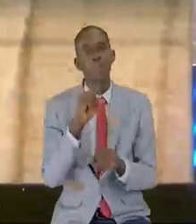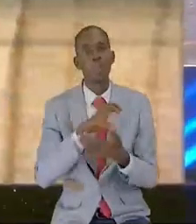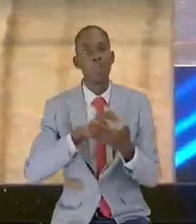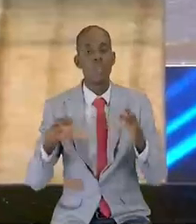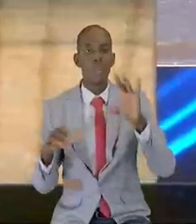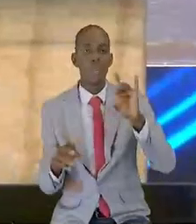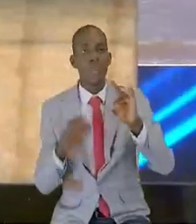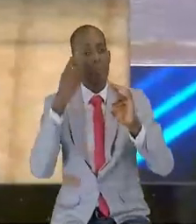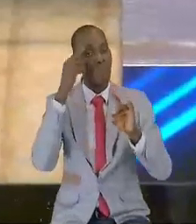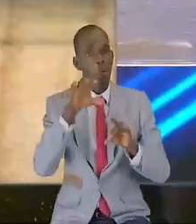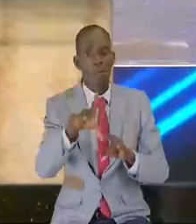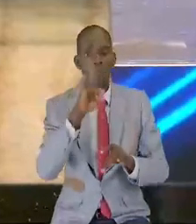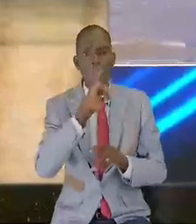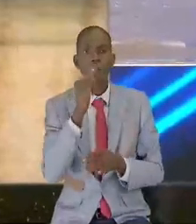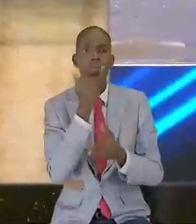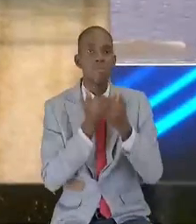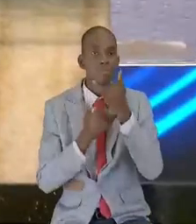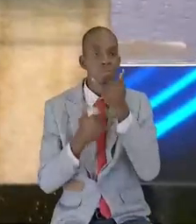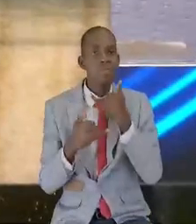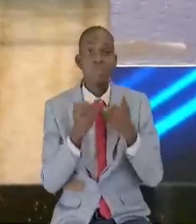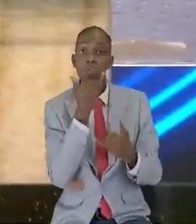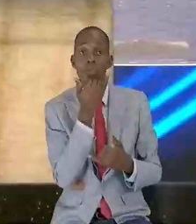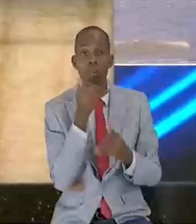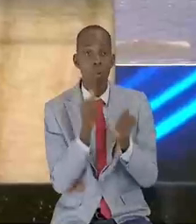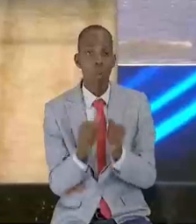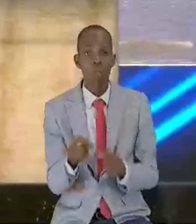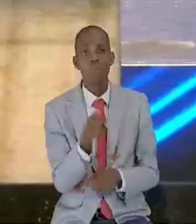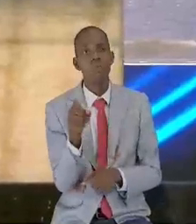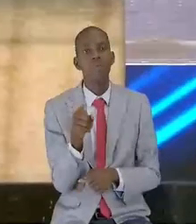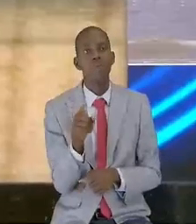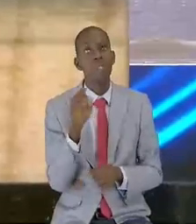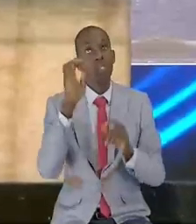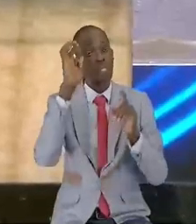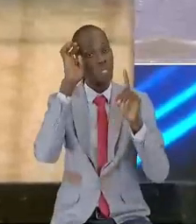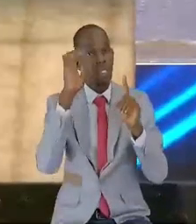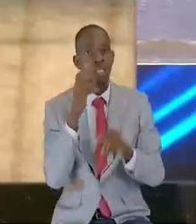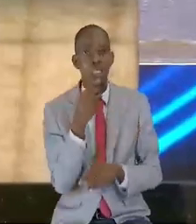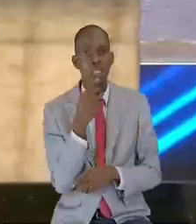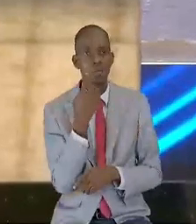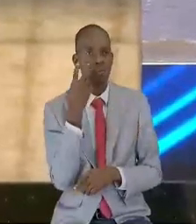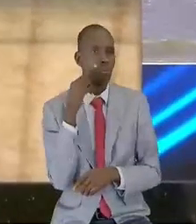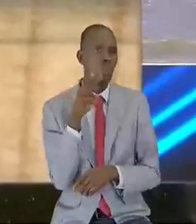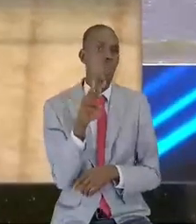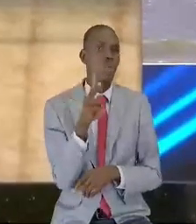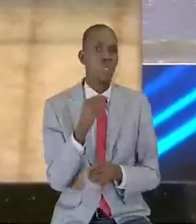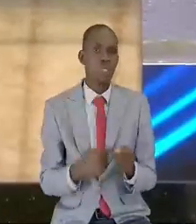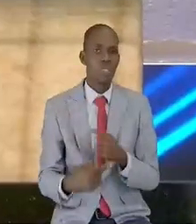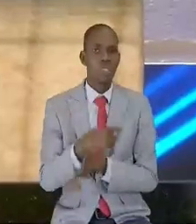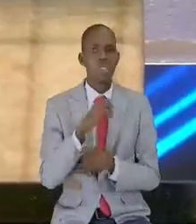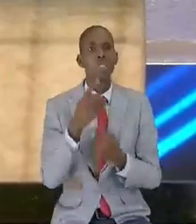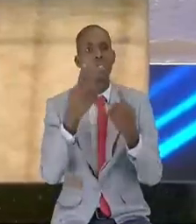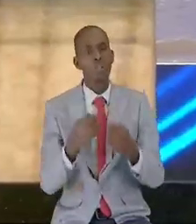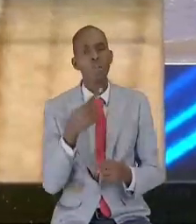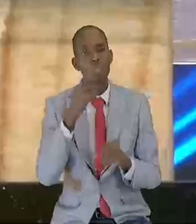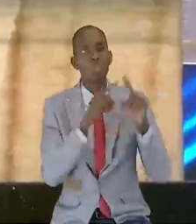Verset 8. Car c'est avec l'expression d'un blâme que le Seigneur dit à Israël, « Voici les jours viennent, dit